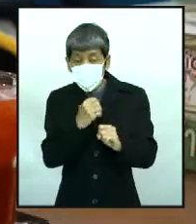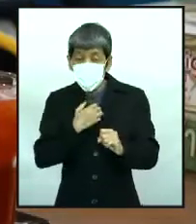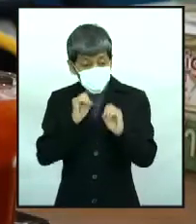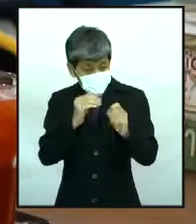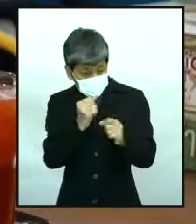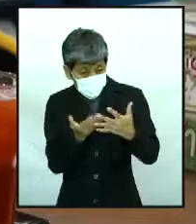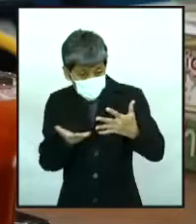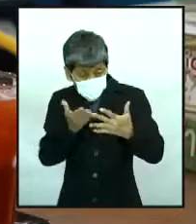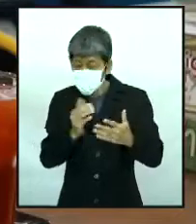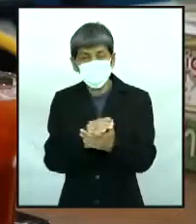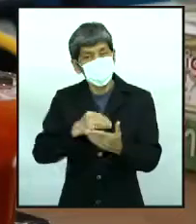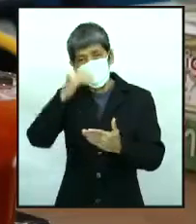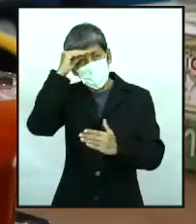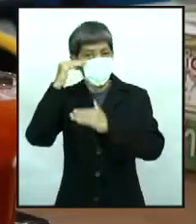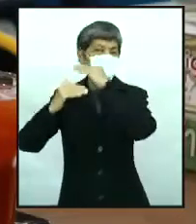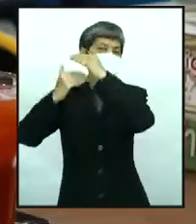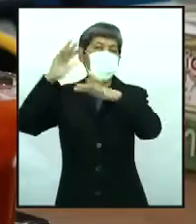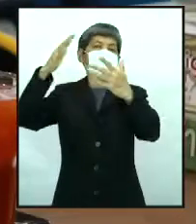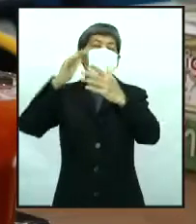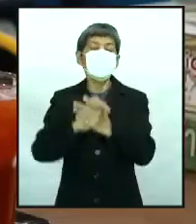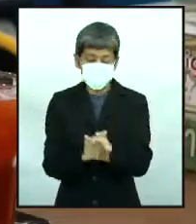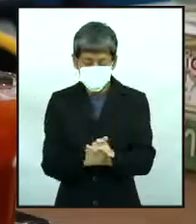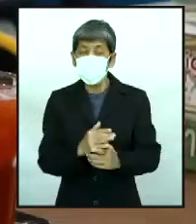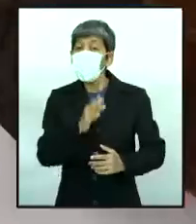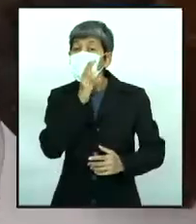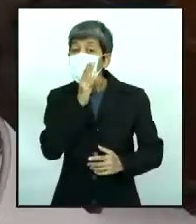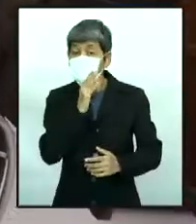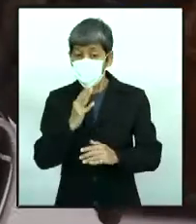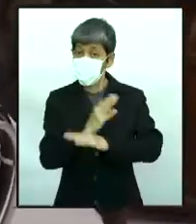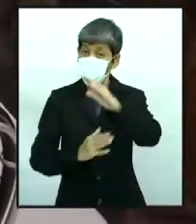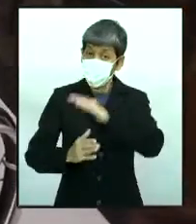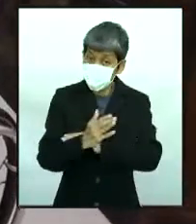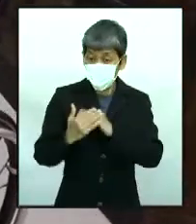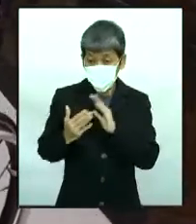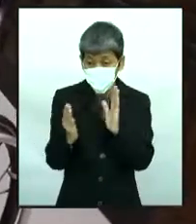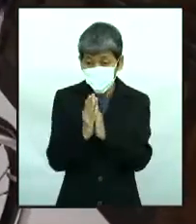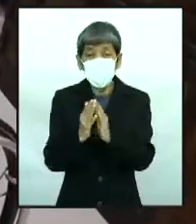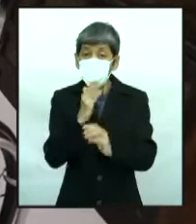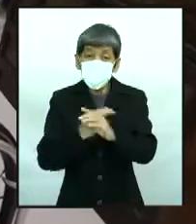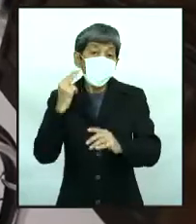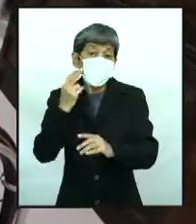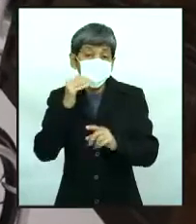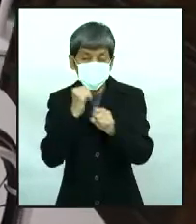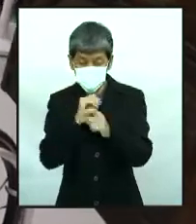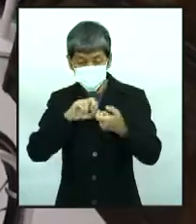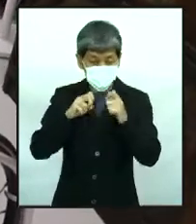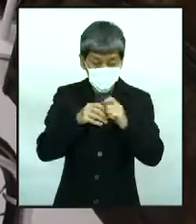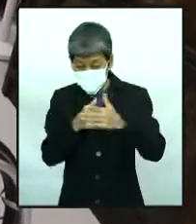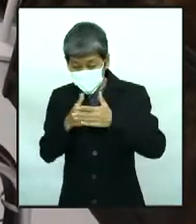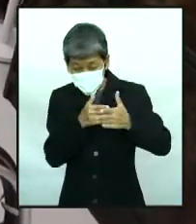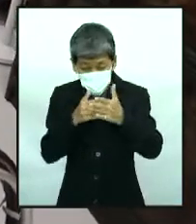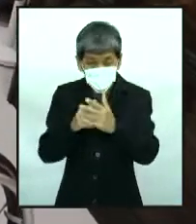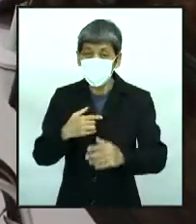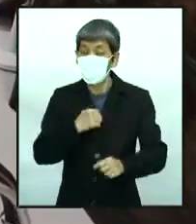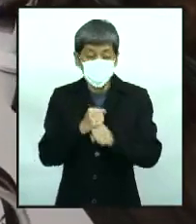ที่ครูสอนนักเรียนก็จะไม่พัฒนาแล้วก็ที่สำคัญเวลาคนพิการเนี่ยเรารู้อยู่แล้วว่าเวลาเขาเจอปัญหาถ้าเข